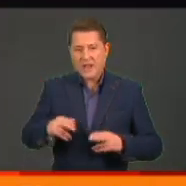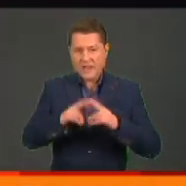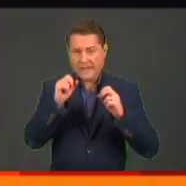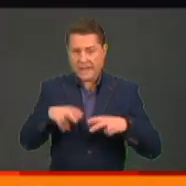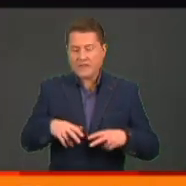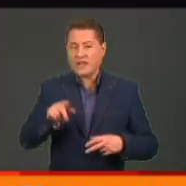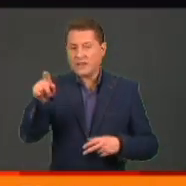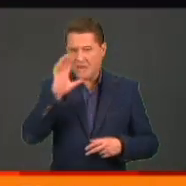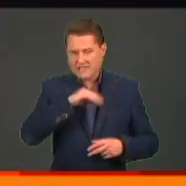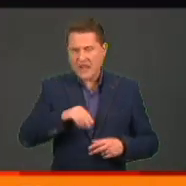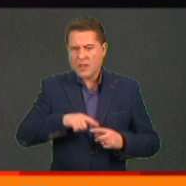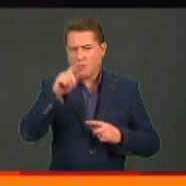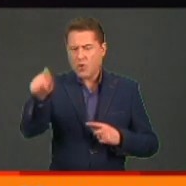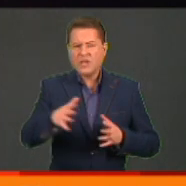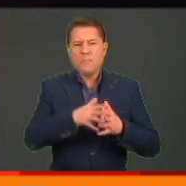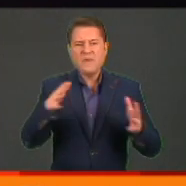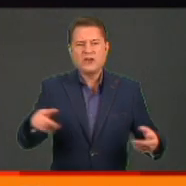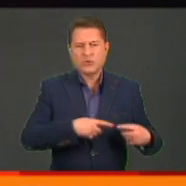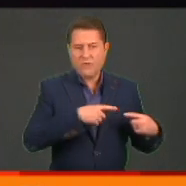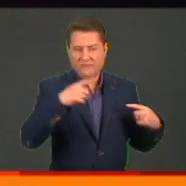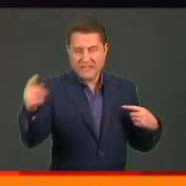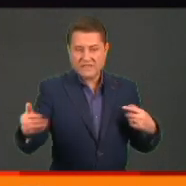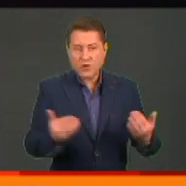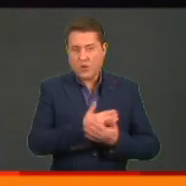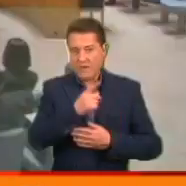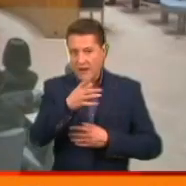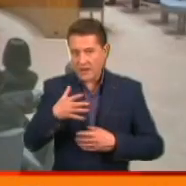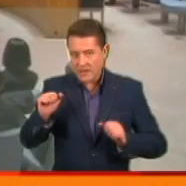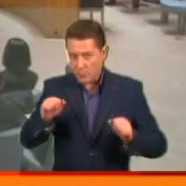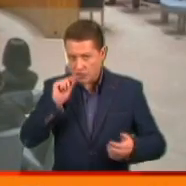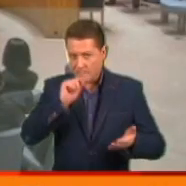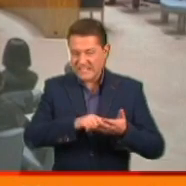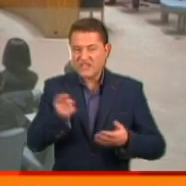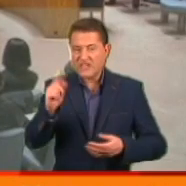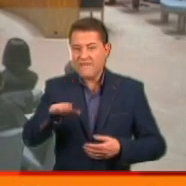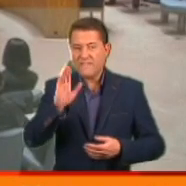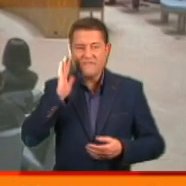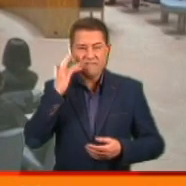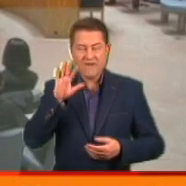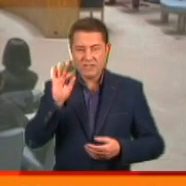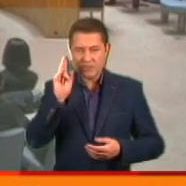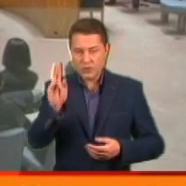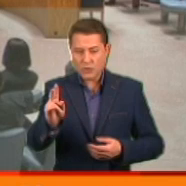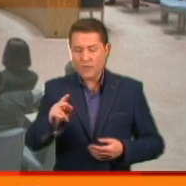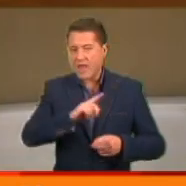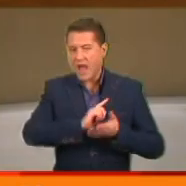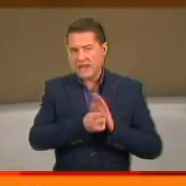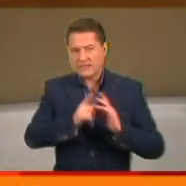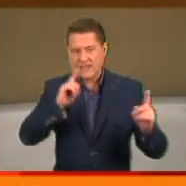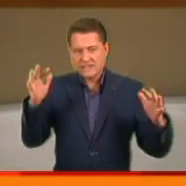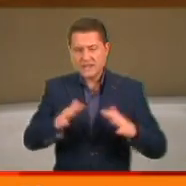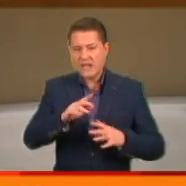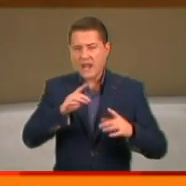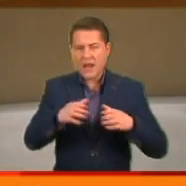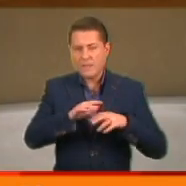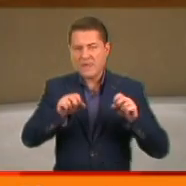здатна пролетіти значно більшу відстань. Нова ракета може поцілити навіть Вашингтон. На екстерно скликаному Радбезі ООН